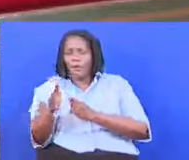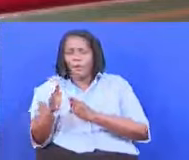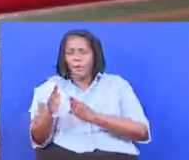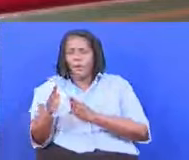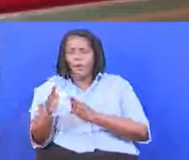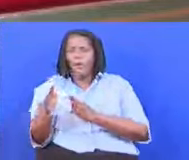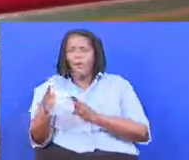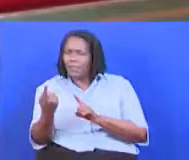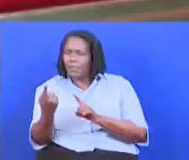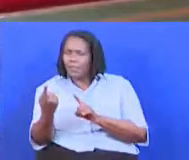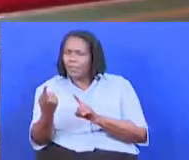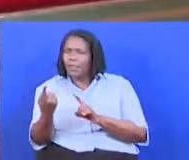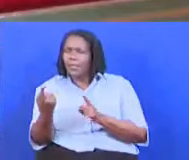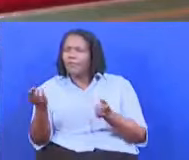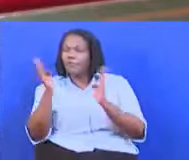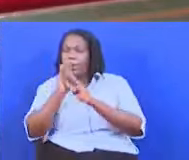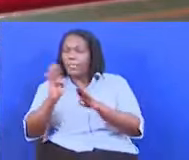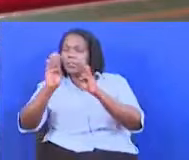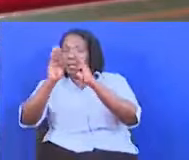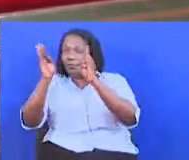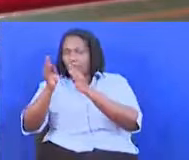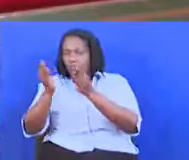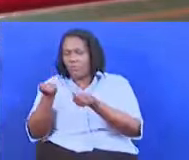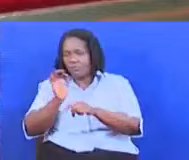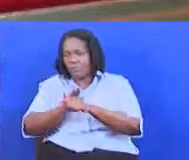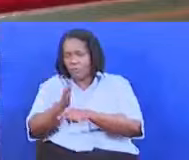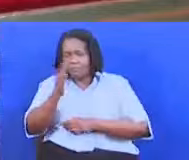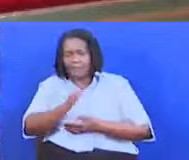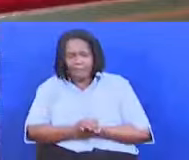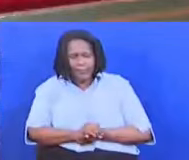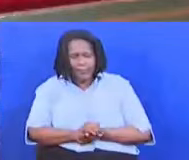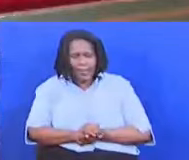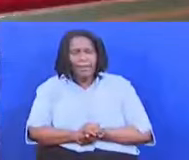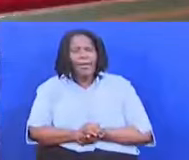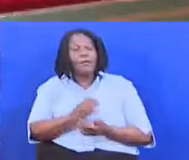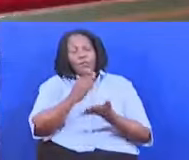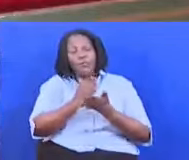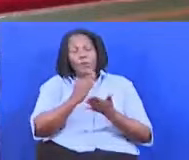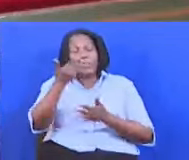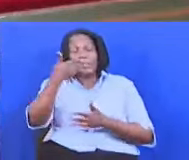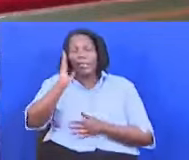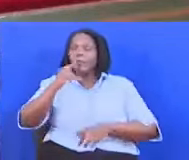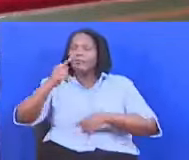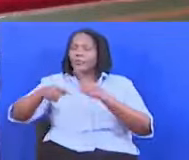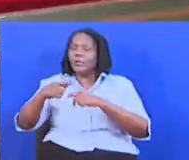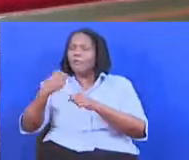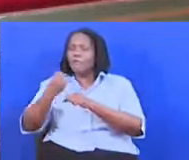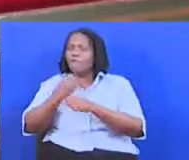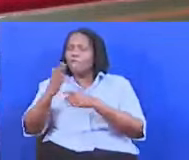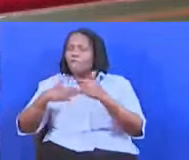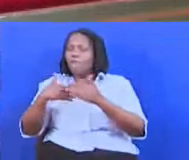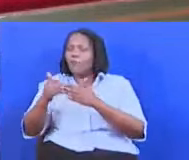ajili ya shule hizo. Kwa hiyo serikali itaendelea kufanya tathmini